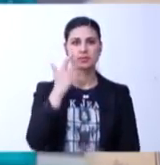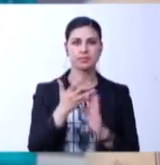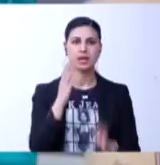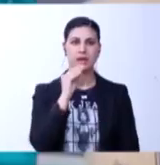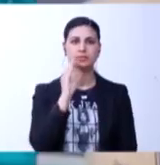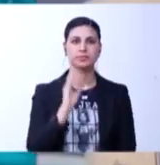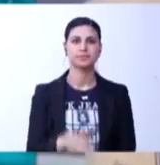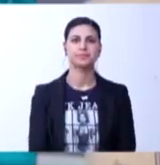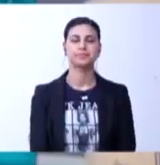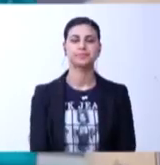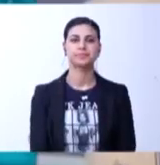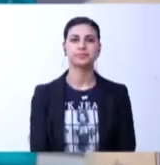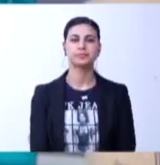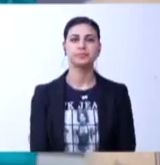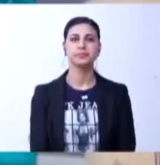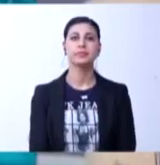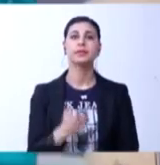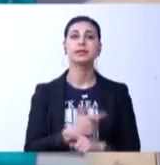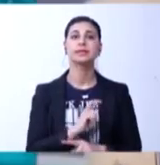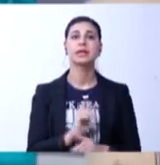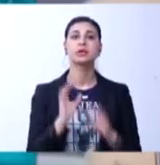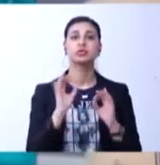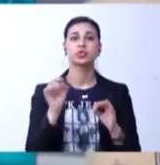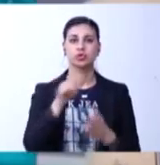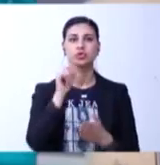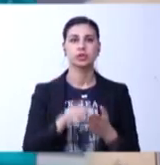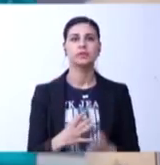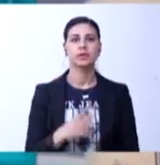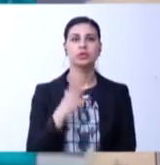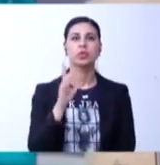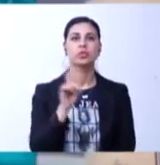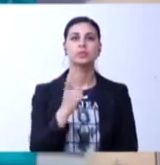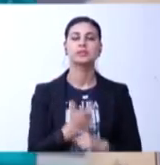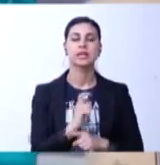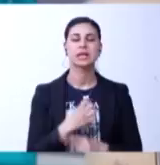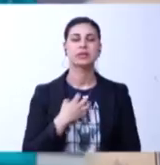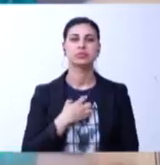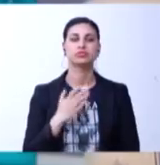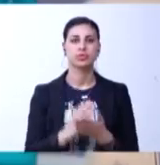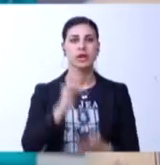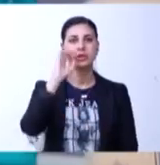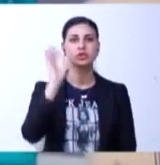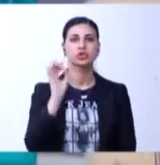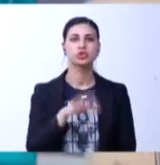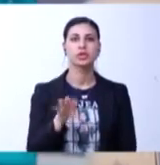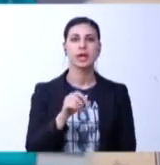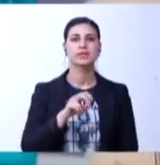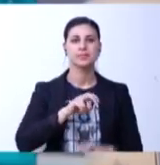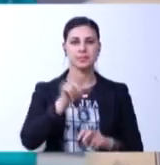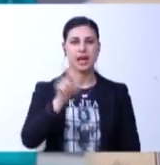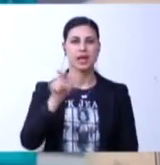მიხვდეს. ხოლო ძალიან სწორი კითხვა დამისვით, რომ ძალიან მნიშვნელოვანია, ხშირ შემთხვევაში პაციენტები თვლიან,